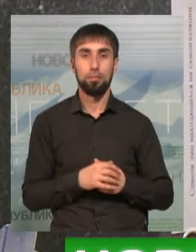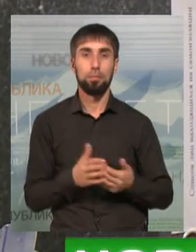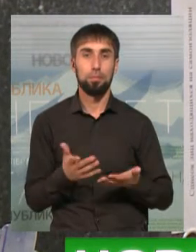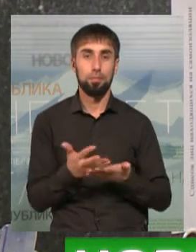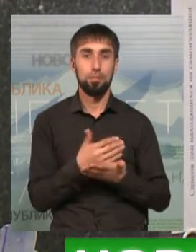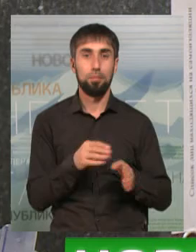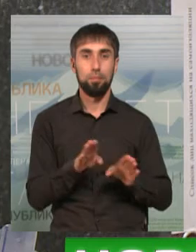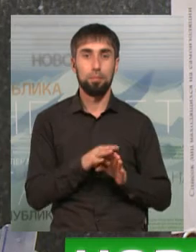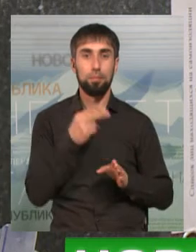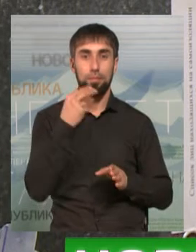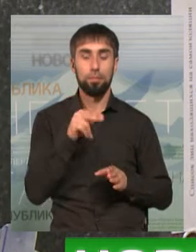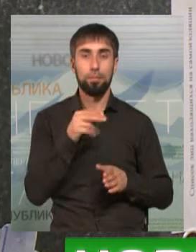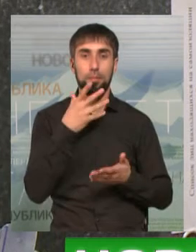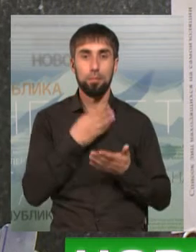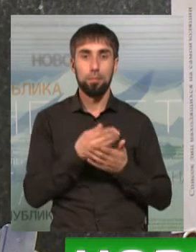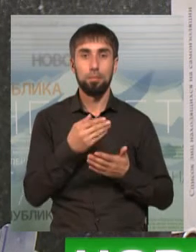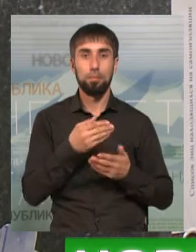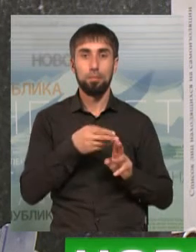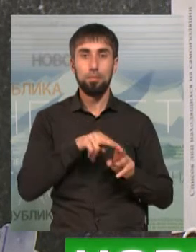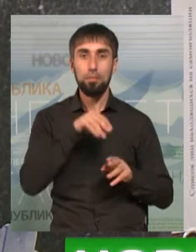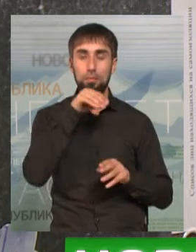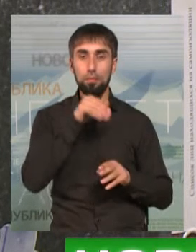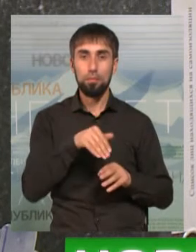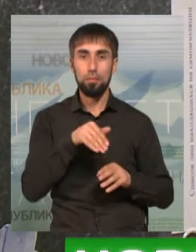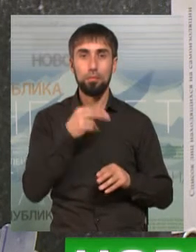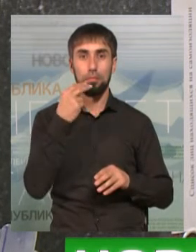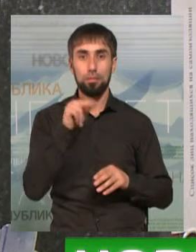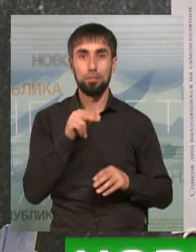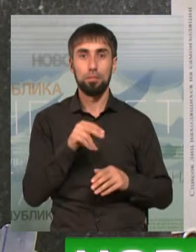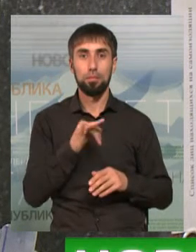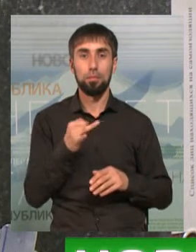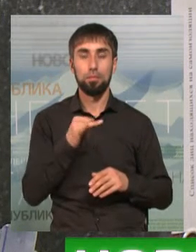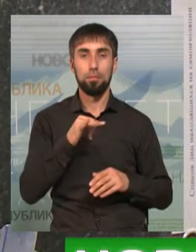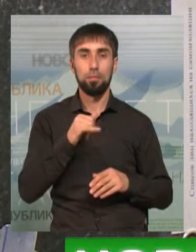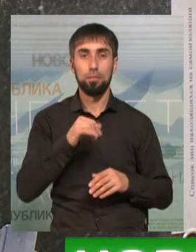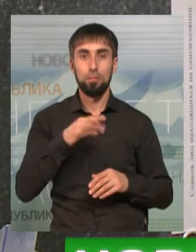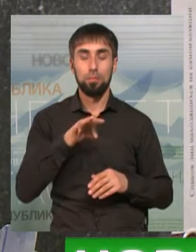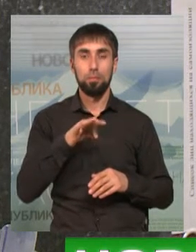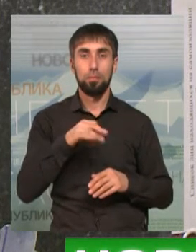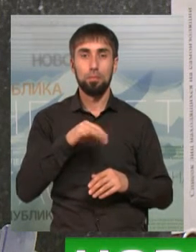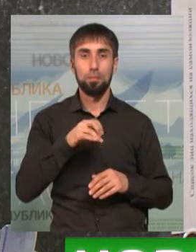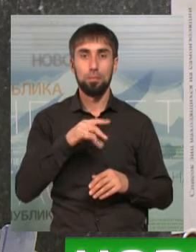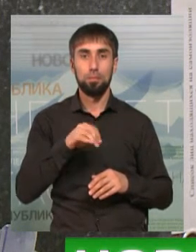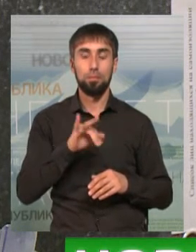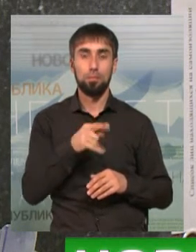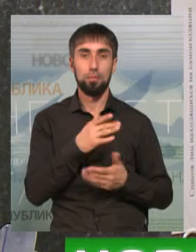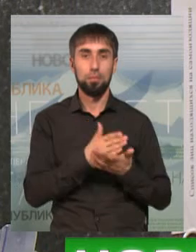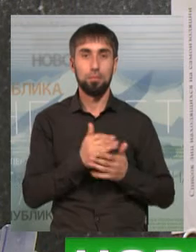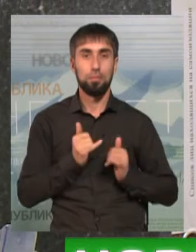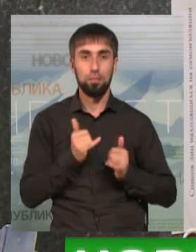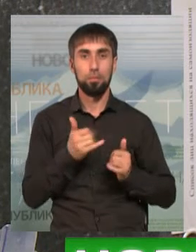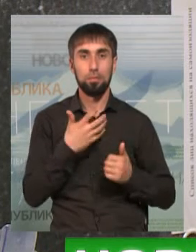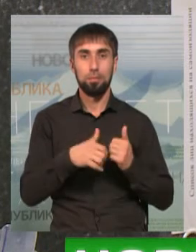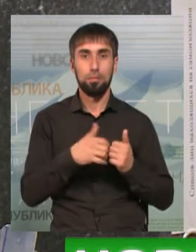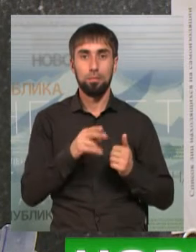собрала такие качества, свои профессиональные качества, она их умело применяет в работе, она пользуется уважением как среди